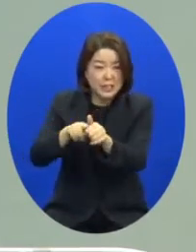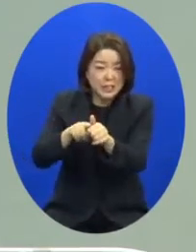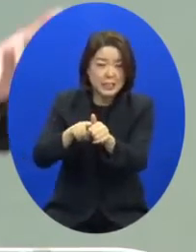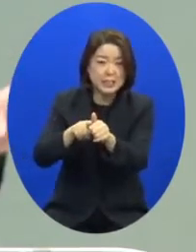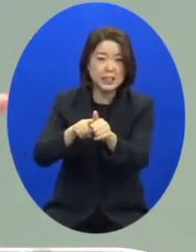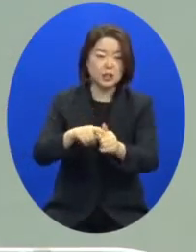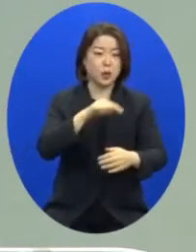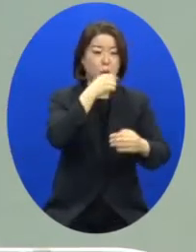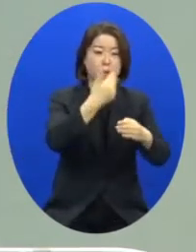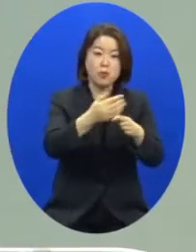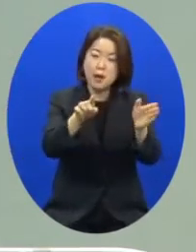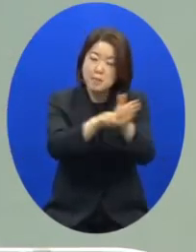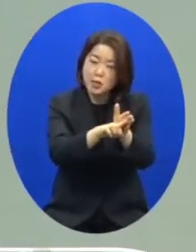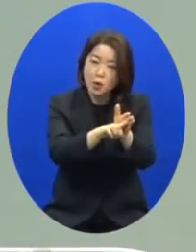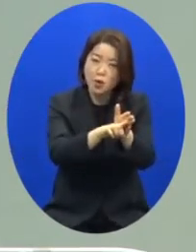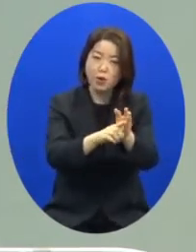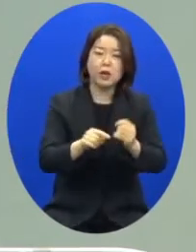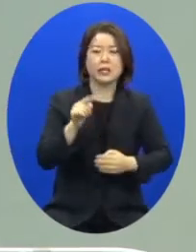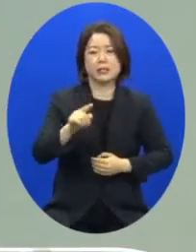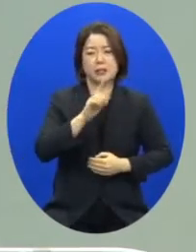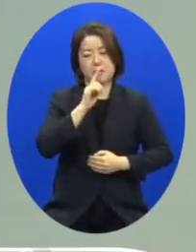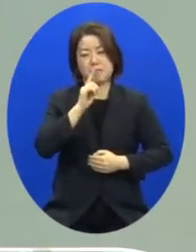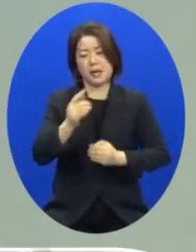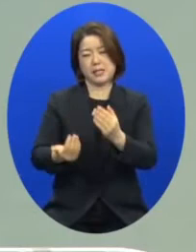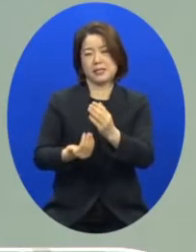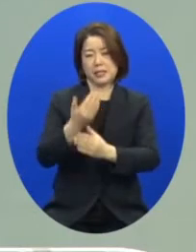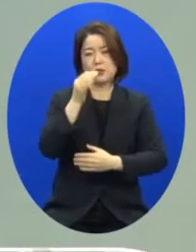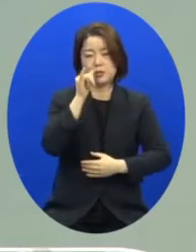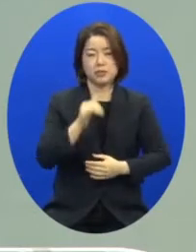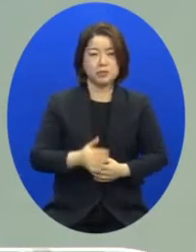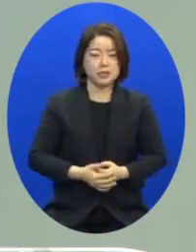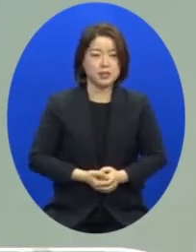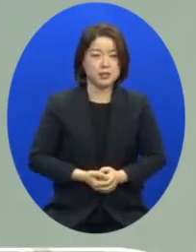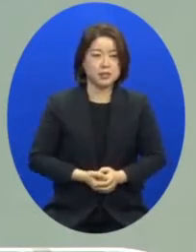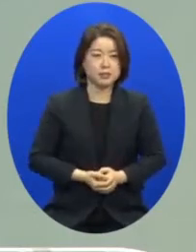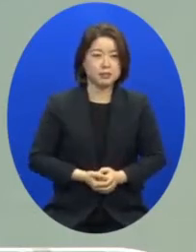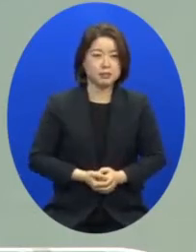된다 북한을 믿어야 된다 이런 말이 나오는 것입니다